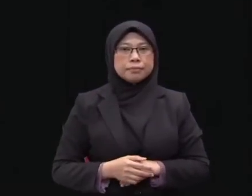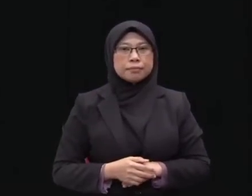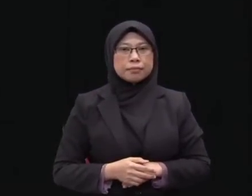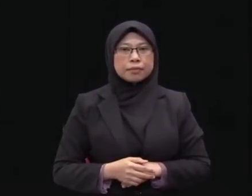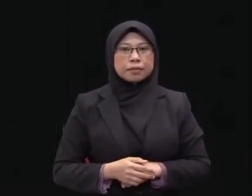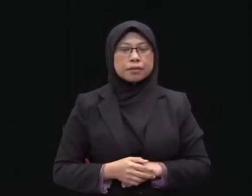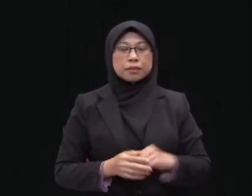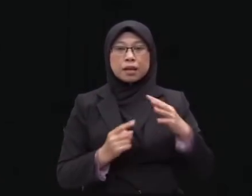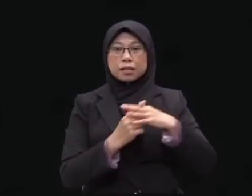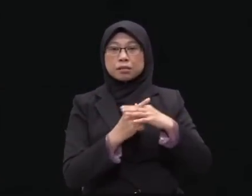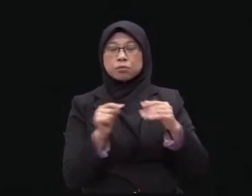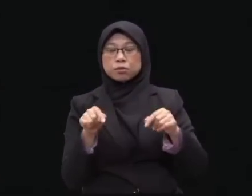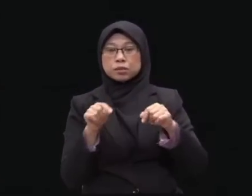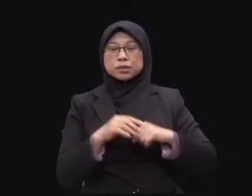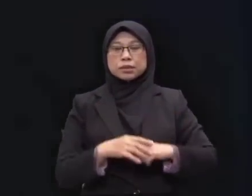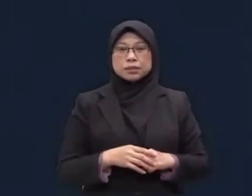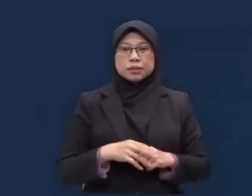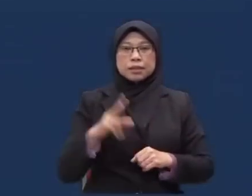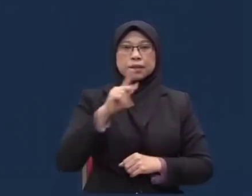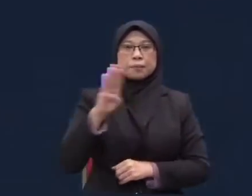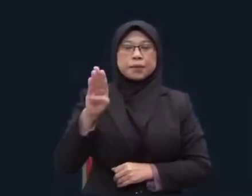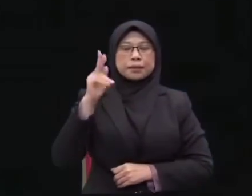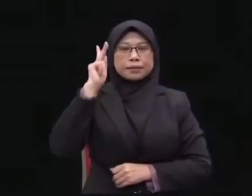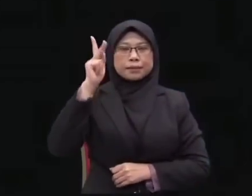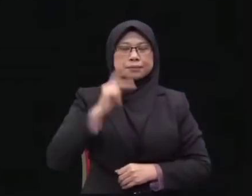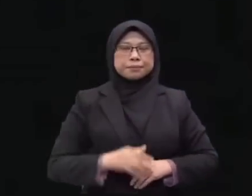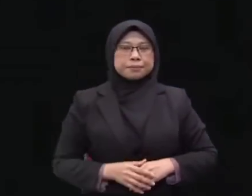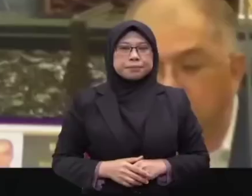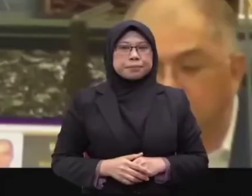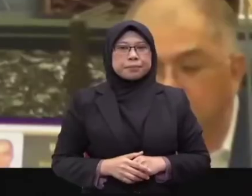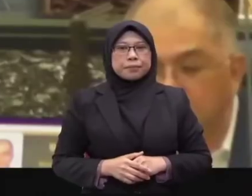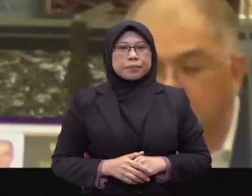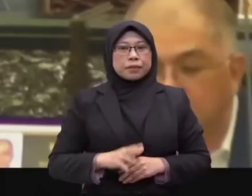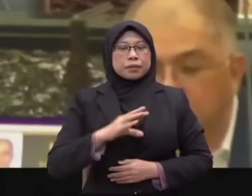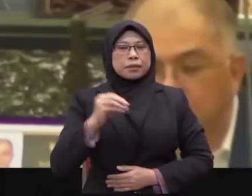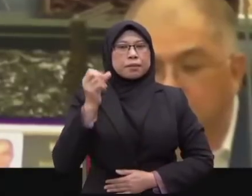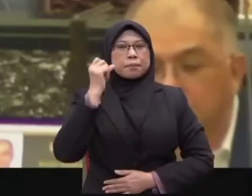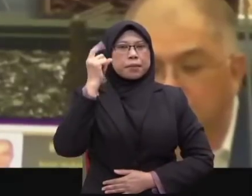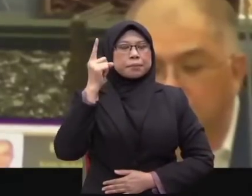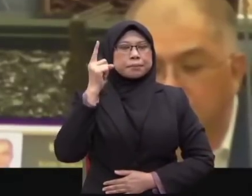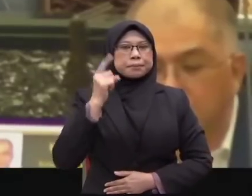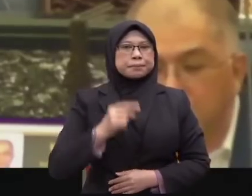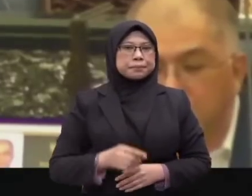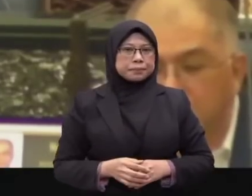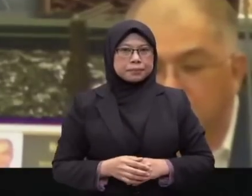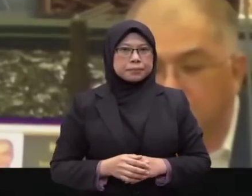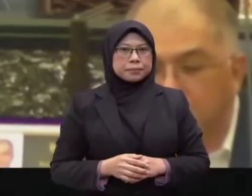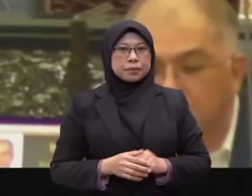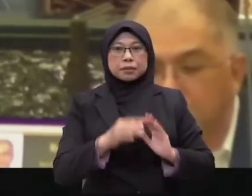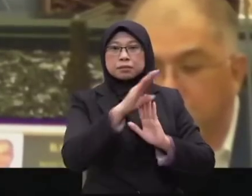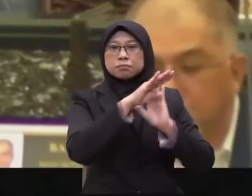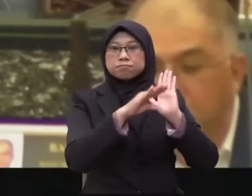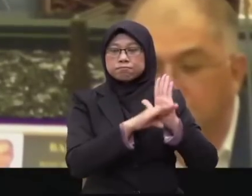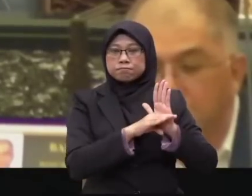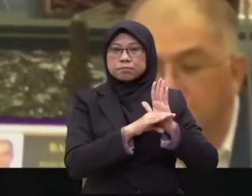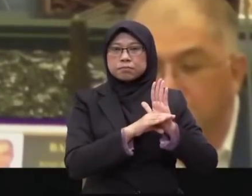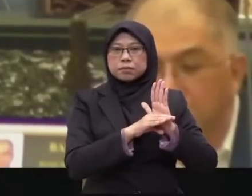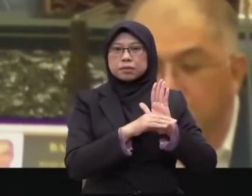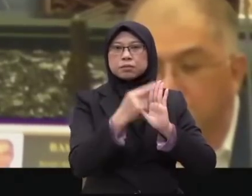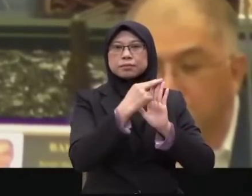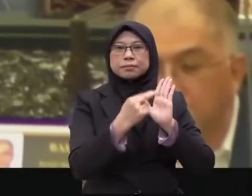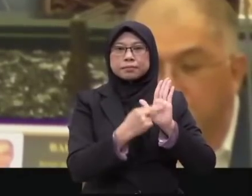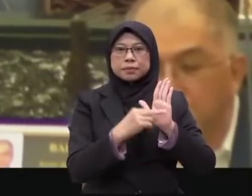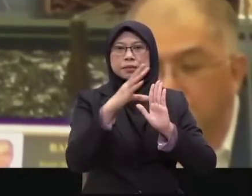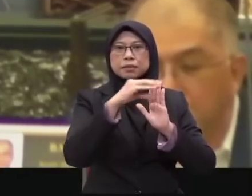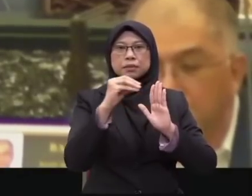yang dibangkitkan oleh Kota Baru. Saya. Dan memahami dari segi peruntukan-peruntukan perlembagaan